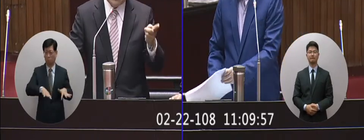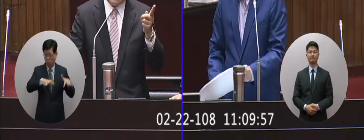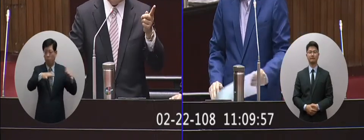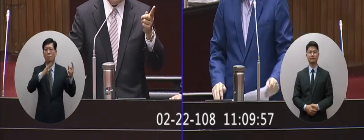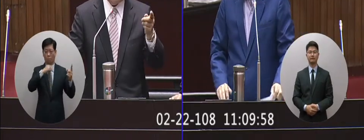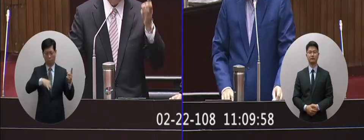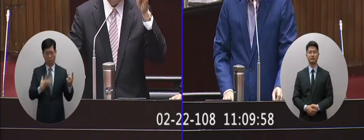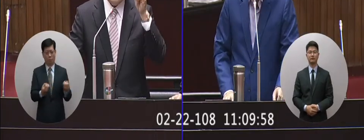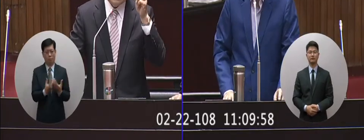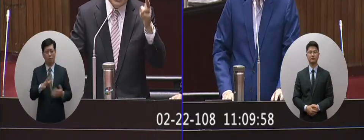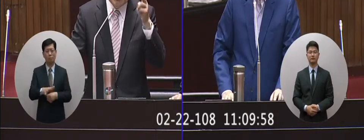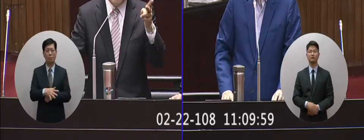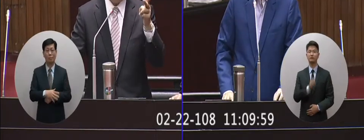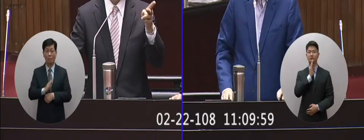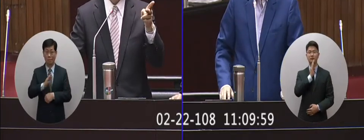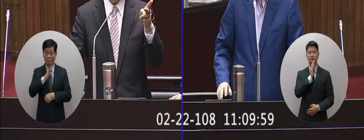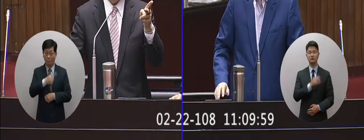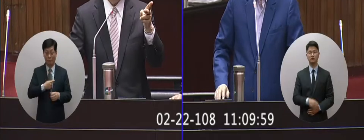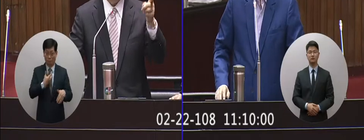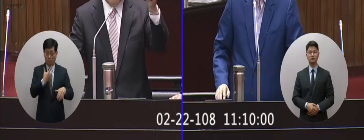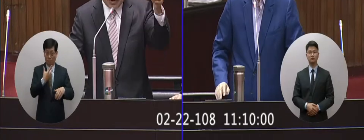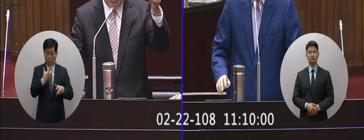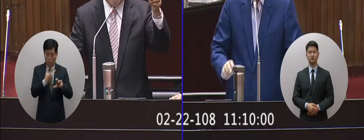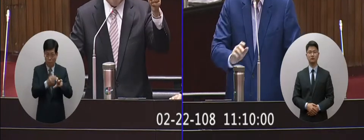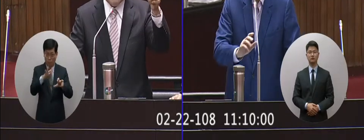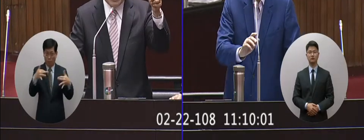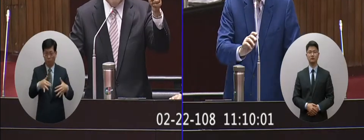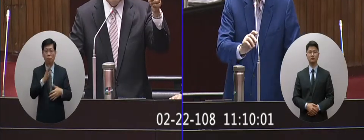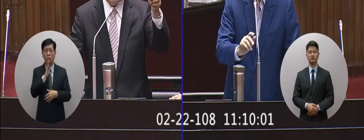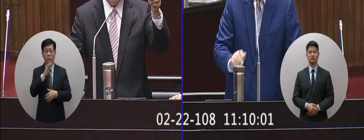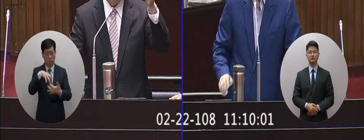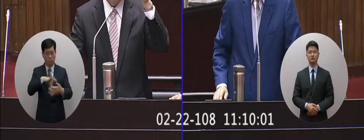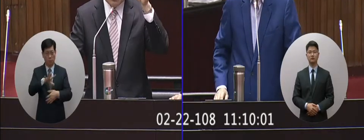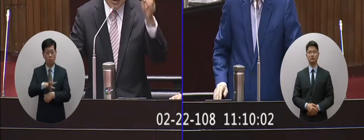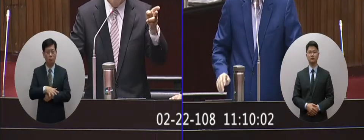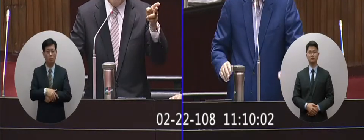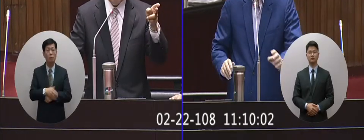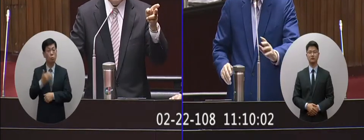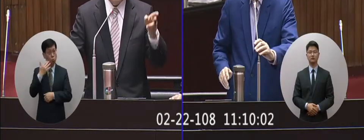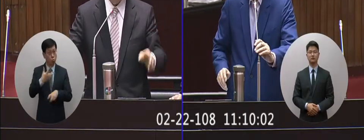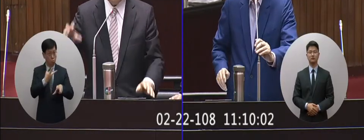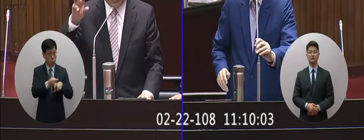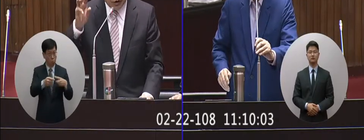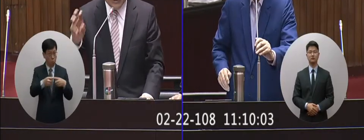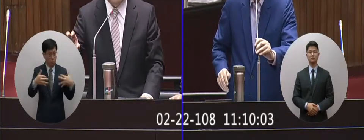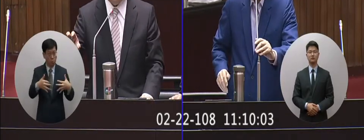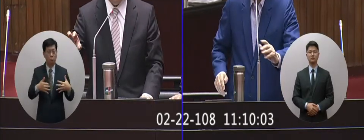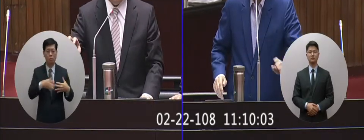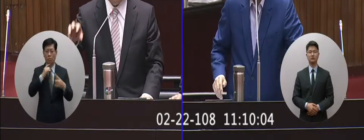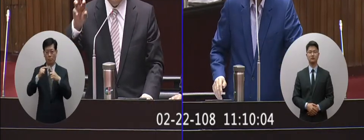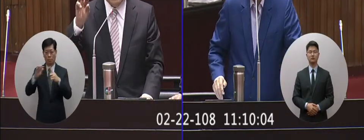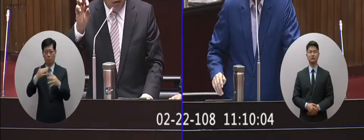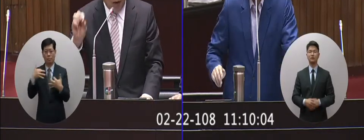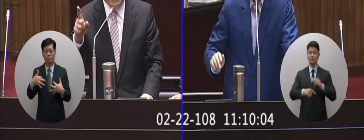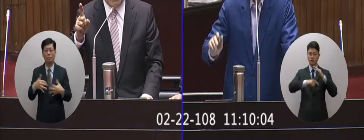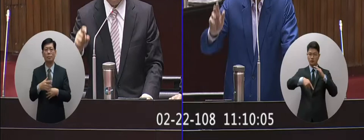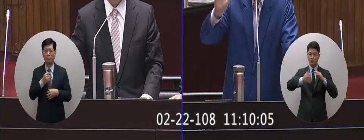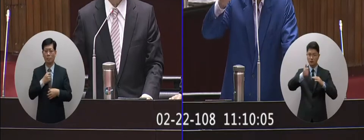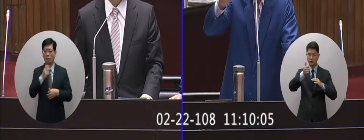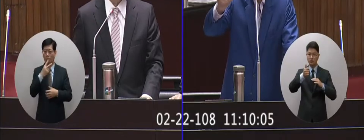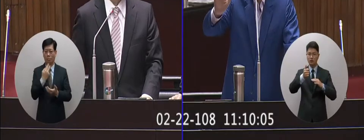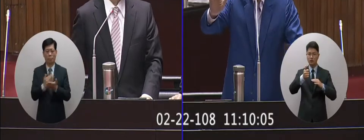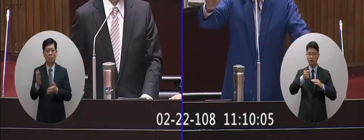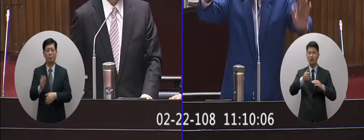那是天灾的问题。 是。 但疫苗出问题，其中包括疫苗问题。如果疫苗问题，那就人的问题。 院长 要管理